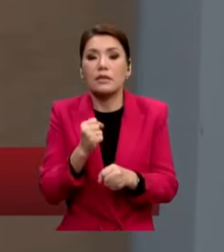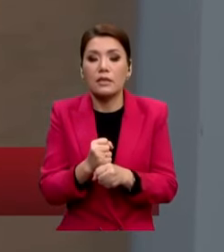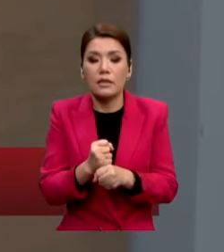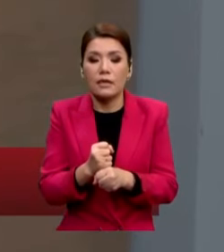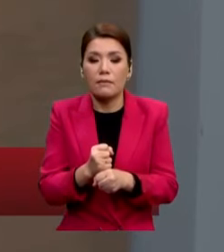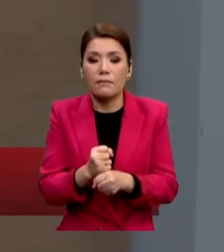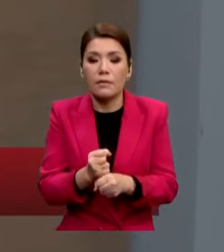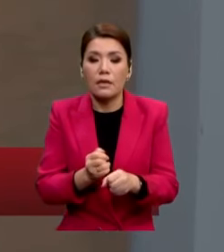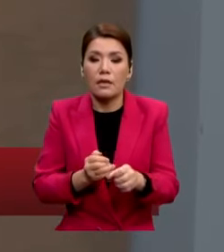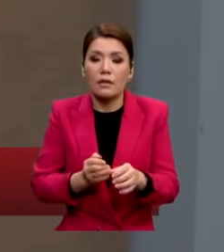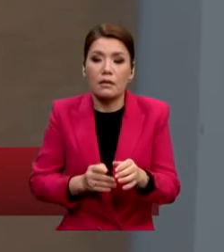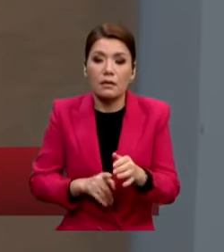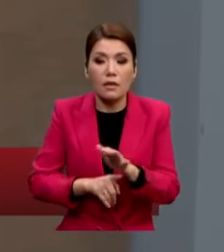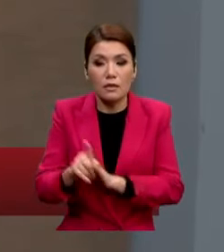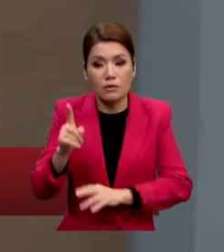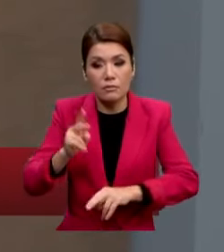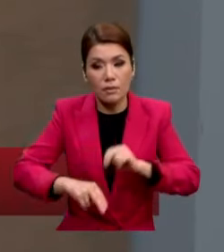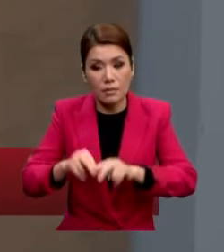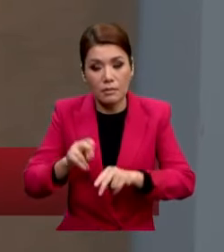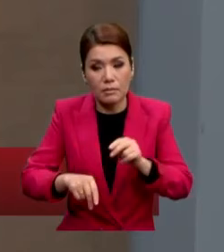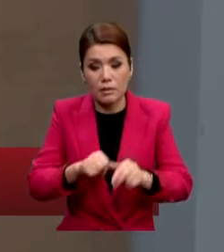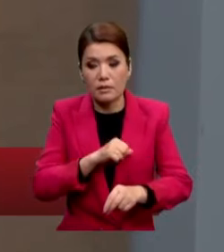в наглую устроится бизнесмен, либо